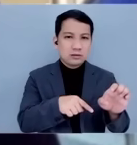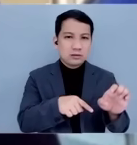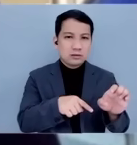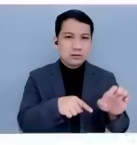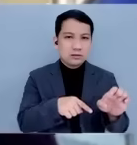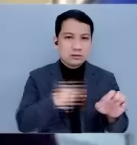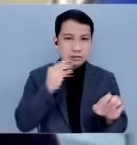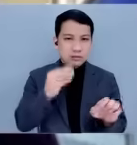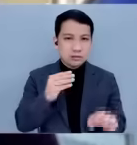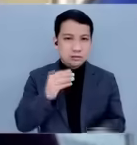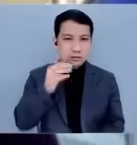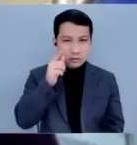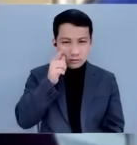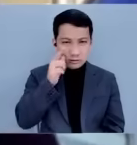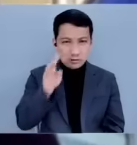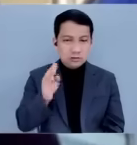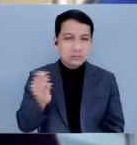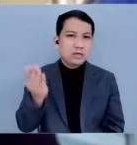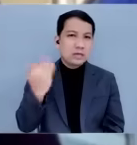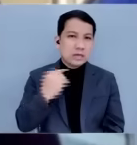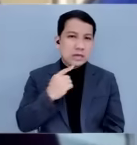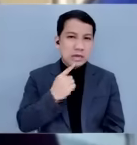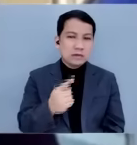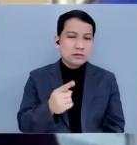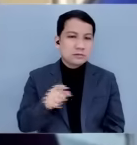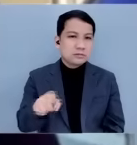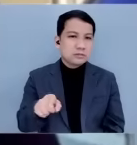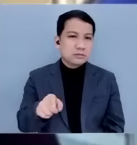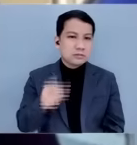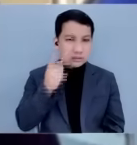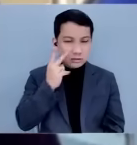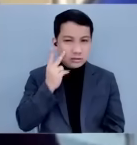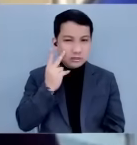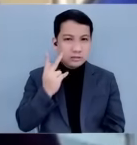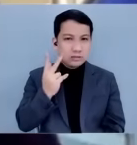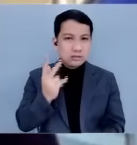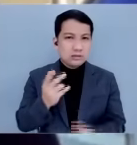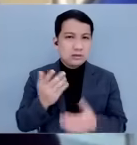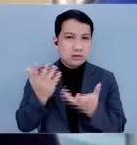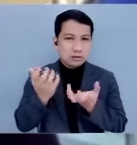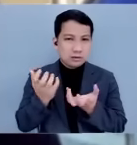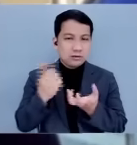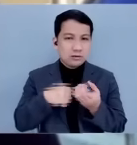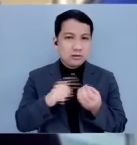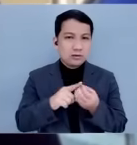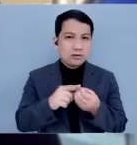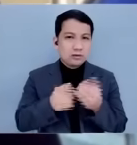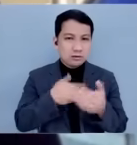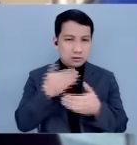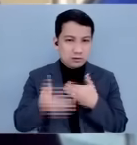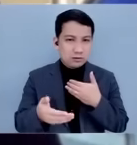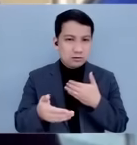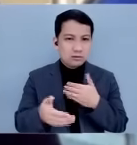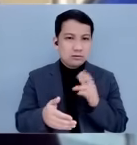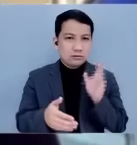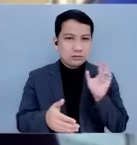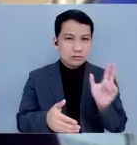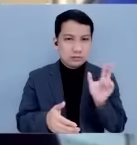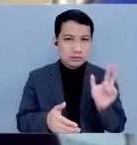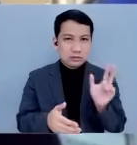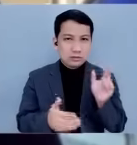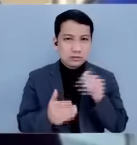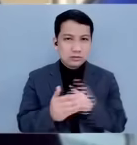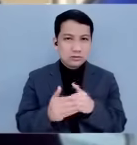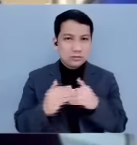Miss Badoy Partosa. Doon po, tiyak kami na ang mga hinihiling ay beyond just 30,000, you know, or